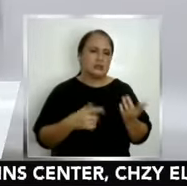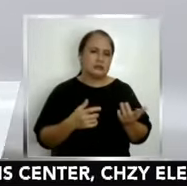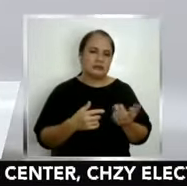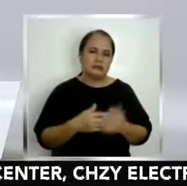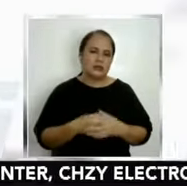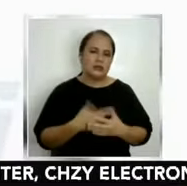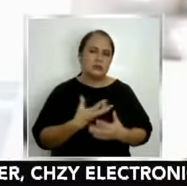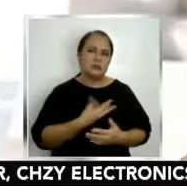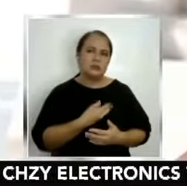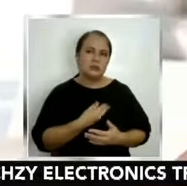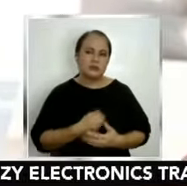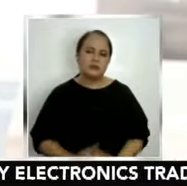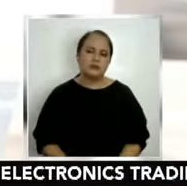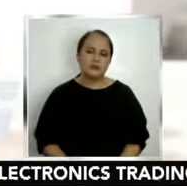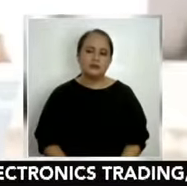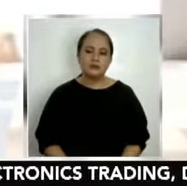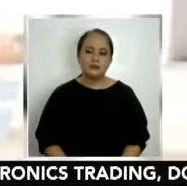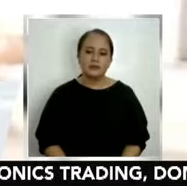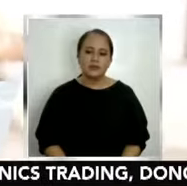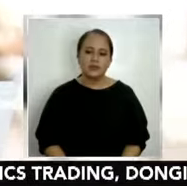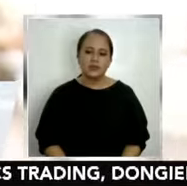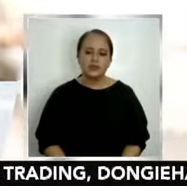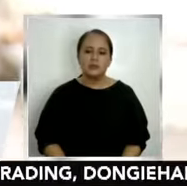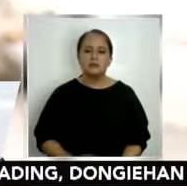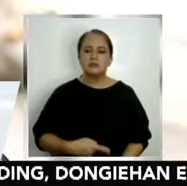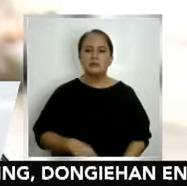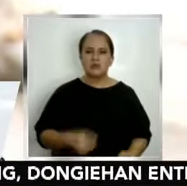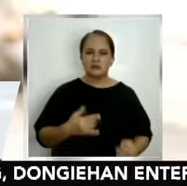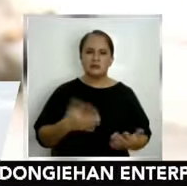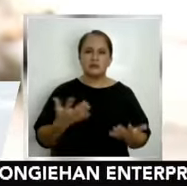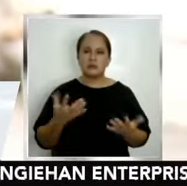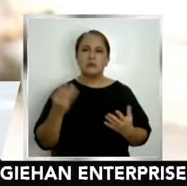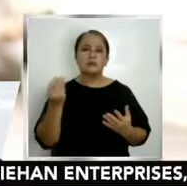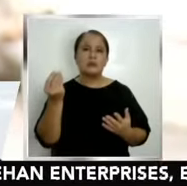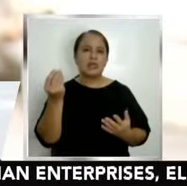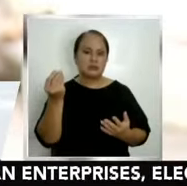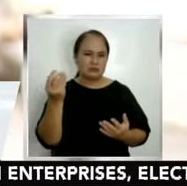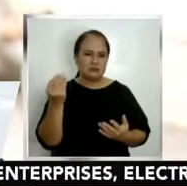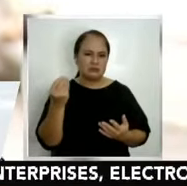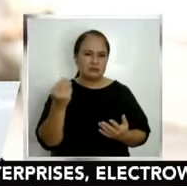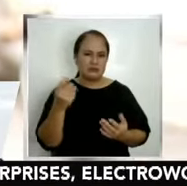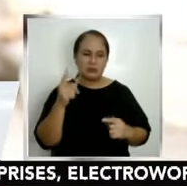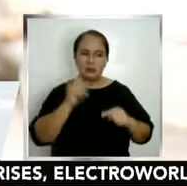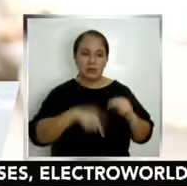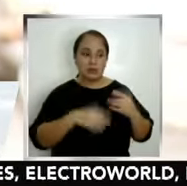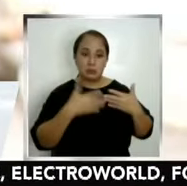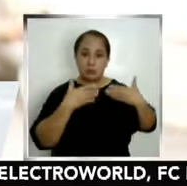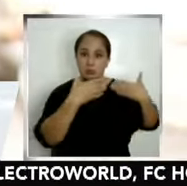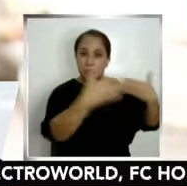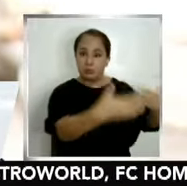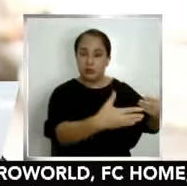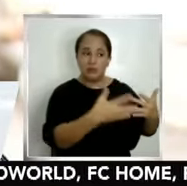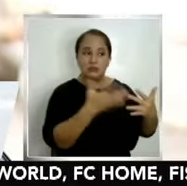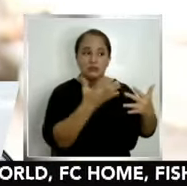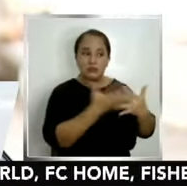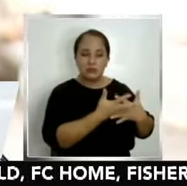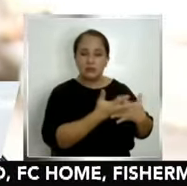kinakatakutan din namin. Pera pinakikilos nila. Kaya hindi umuusad isa man sa mga kaso